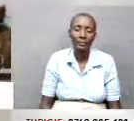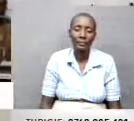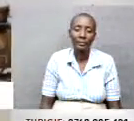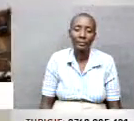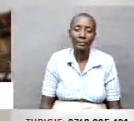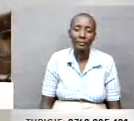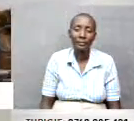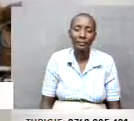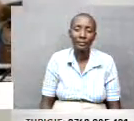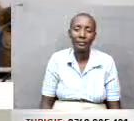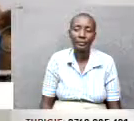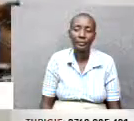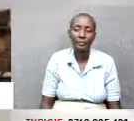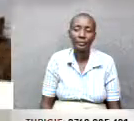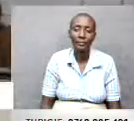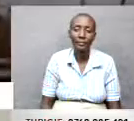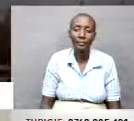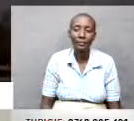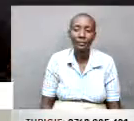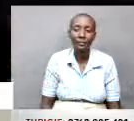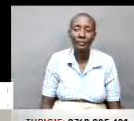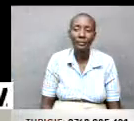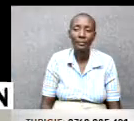kaunti ya Wajia.